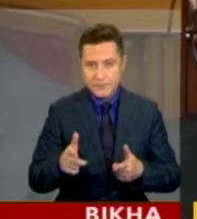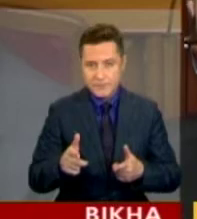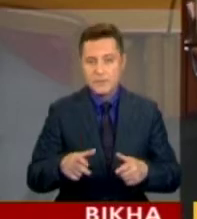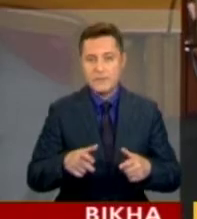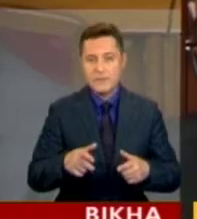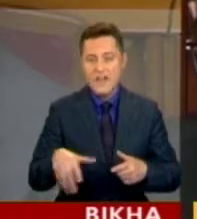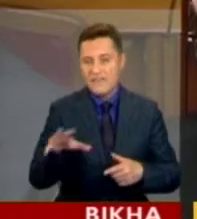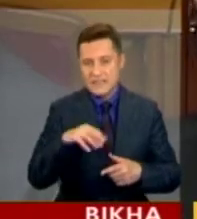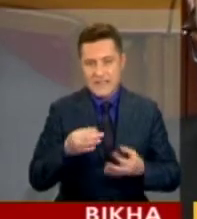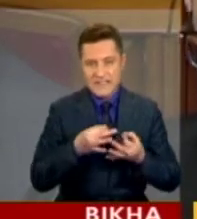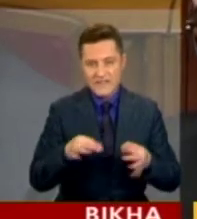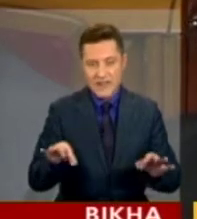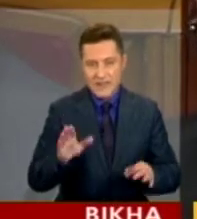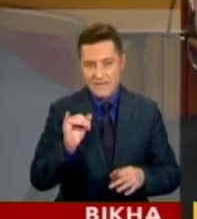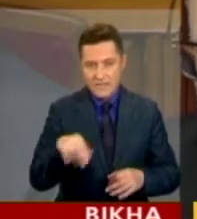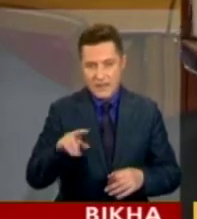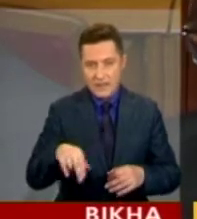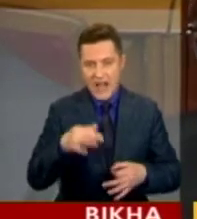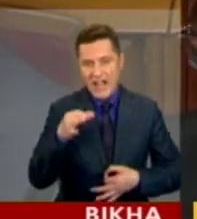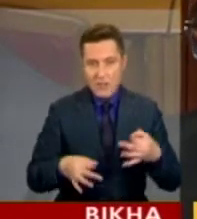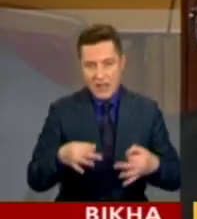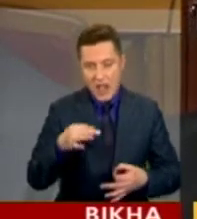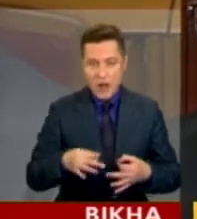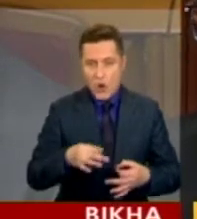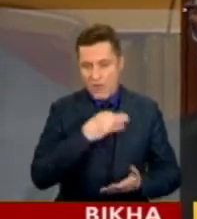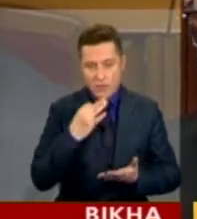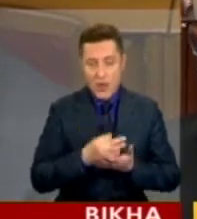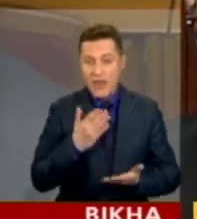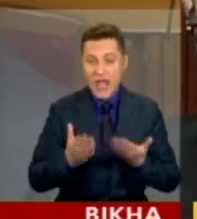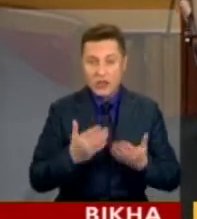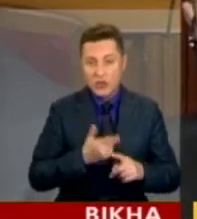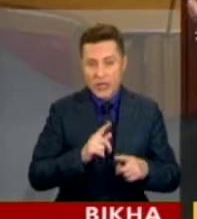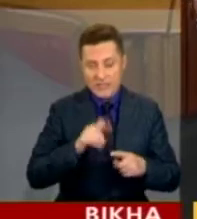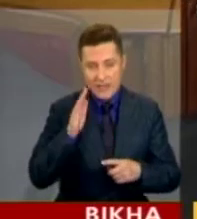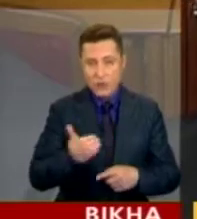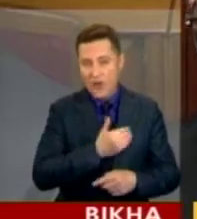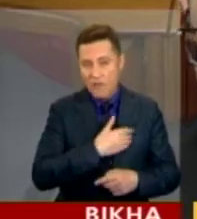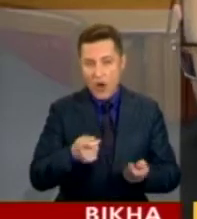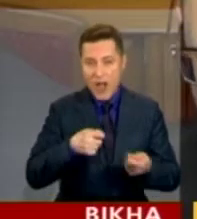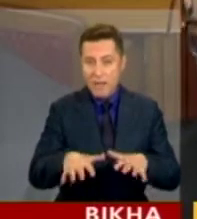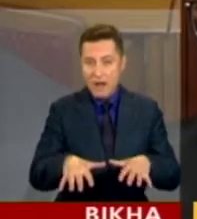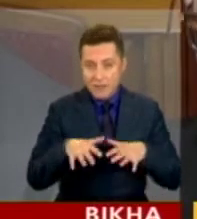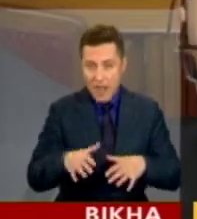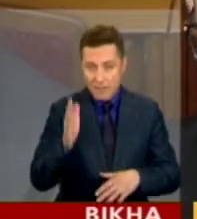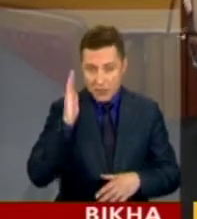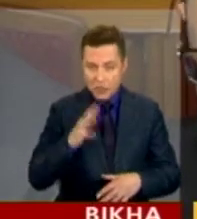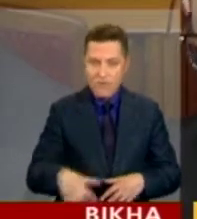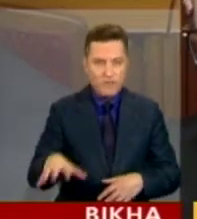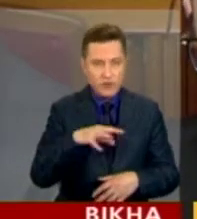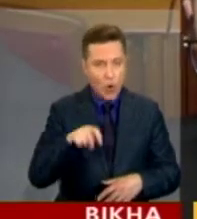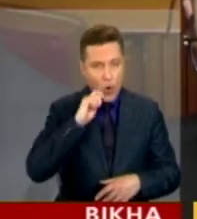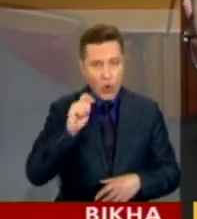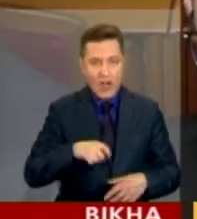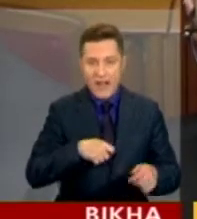всіх звільнити від кримінальної відповідальності. Якщо на це буде воля парламенту, я підкреслюю, воля всього